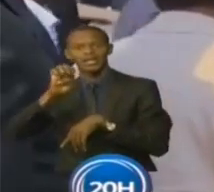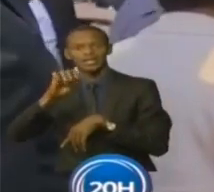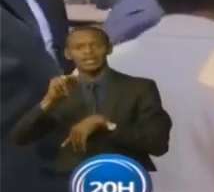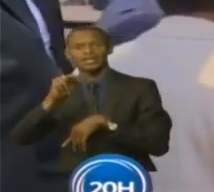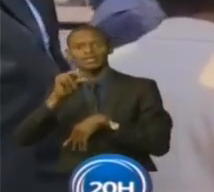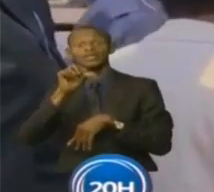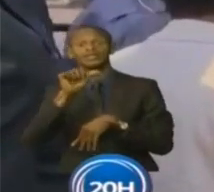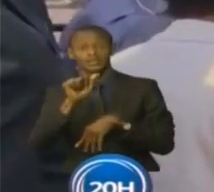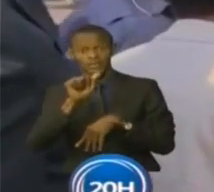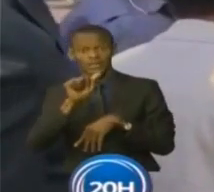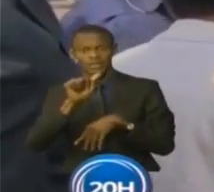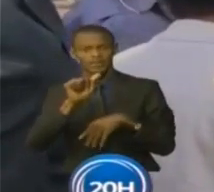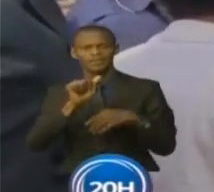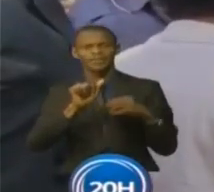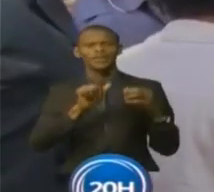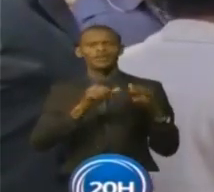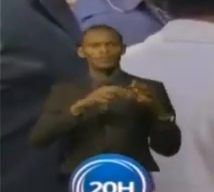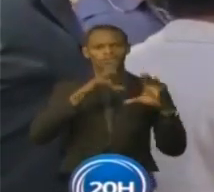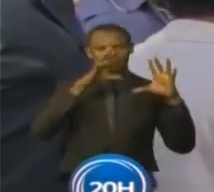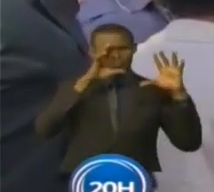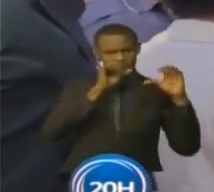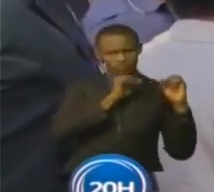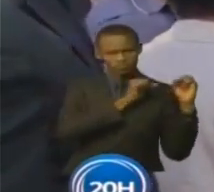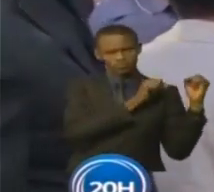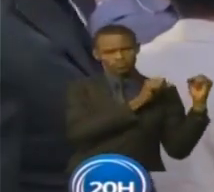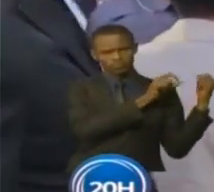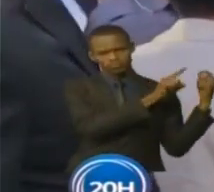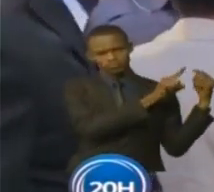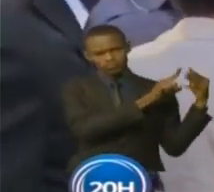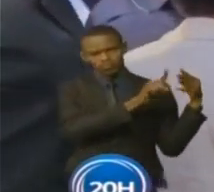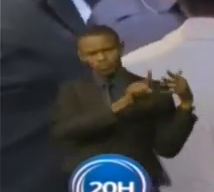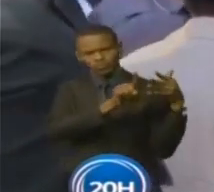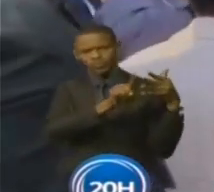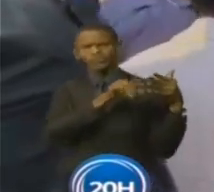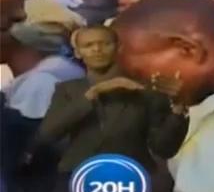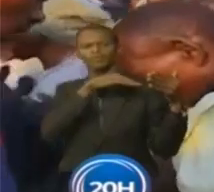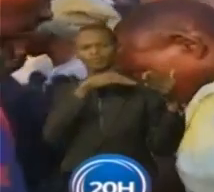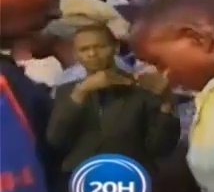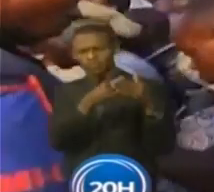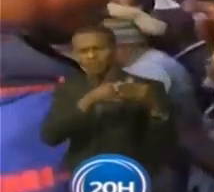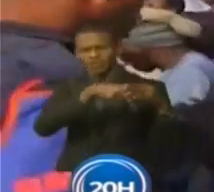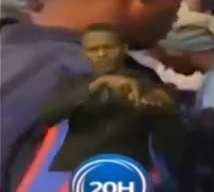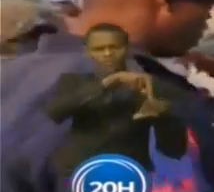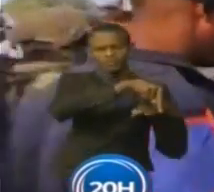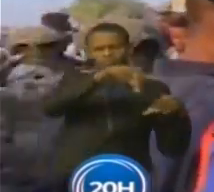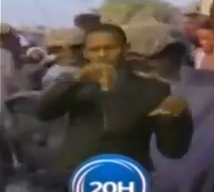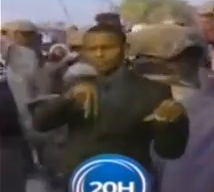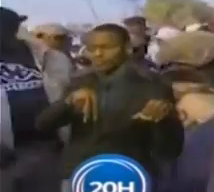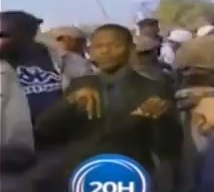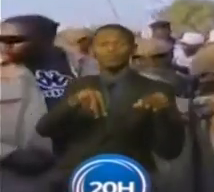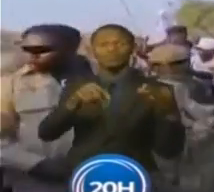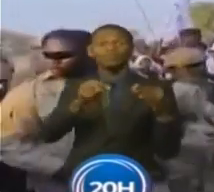Tshisekedi Tshilombo communie avec la population venue l'accueillir. Des jeunes, des